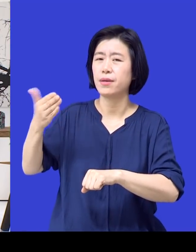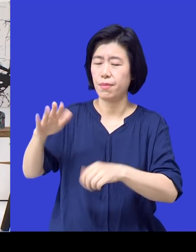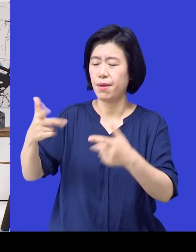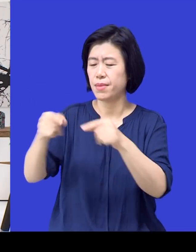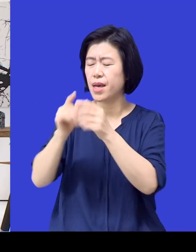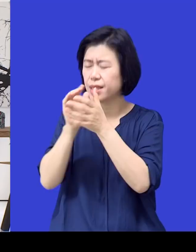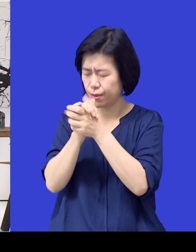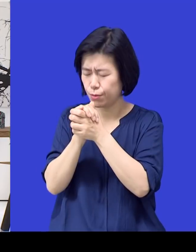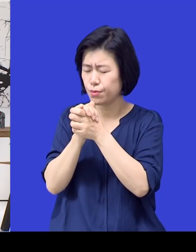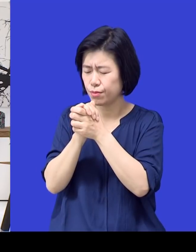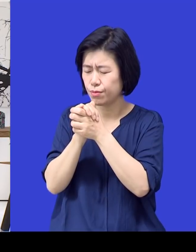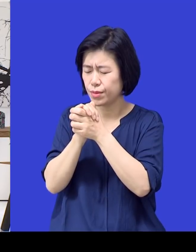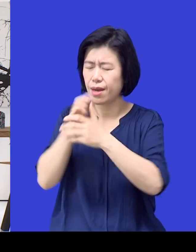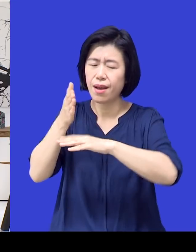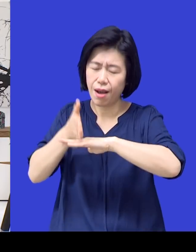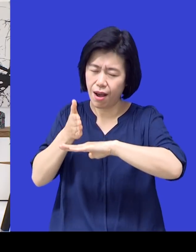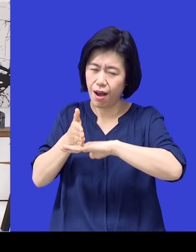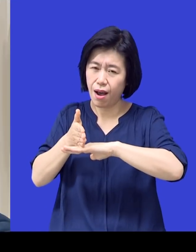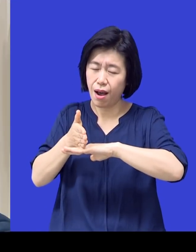이제 그런 얘기밖에 없는 거예요.